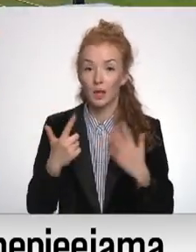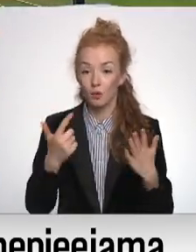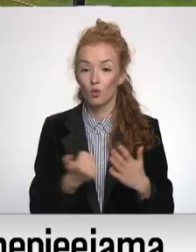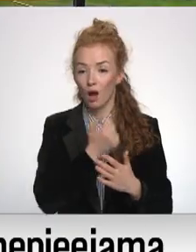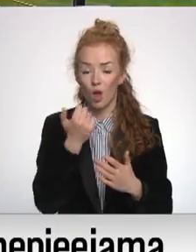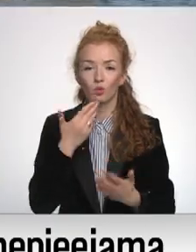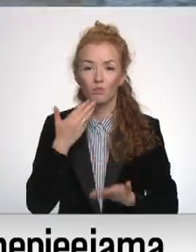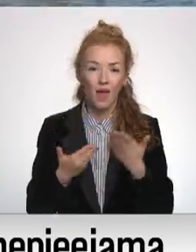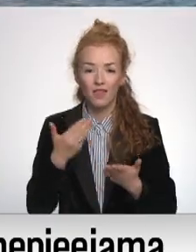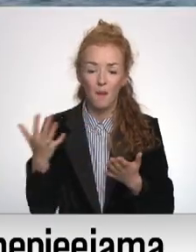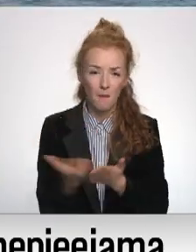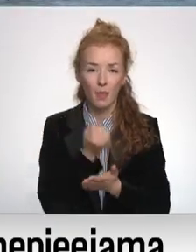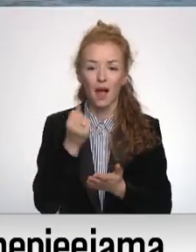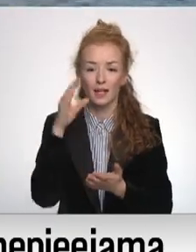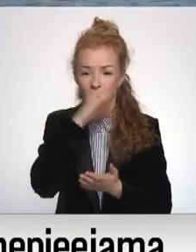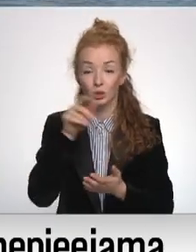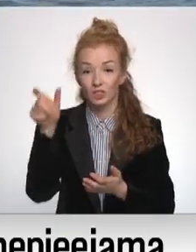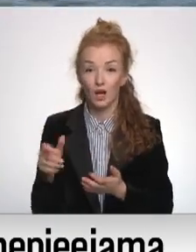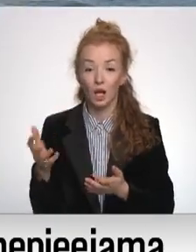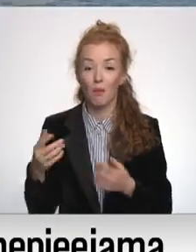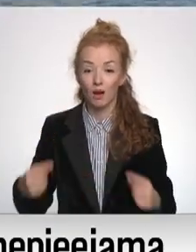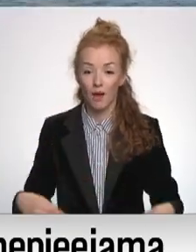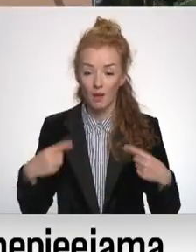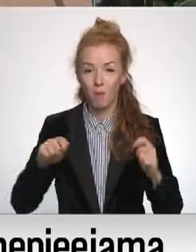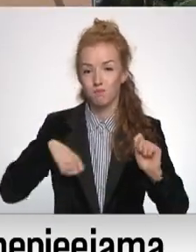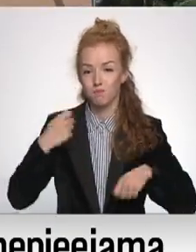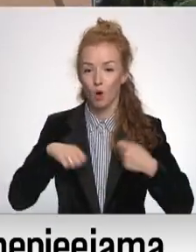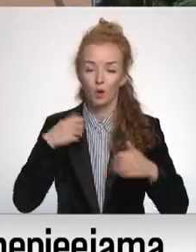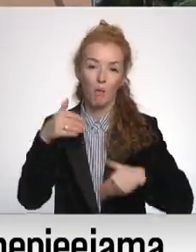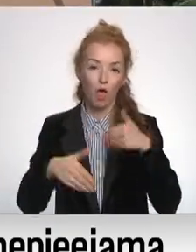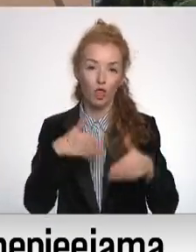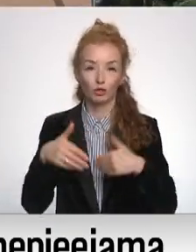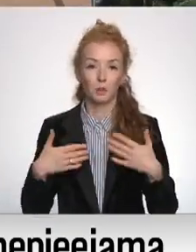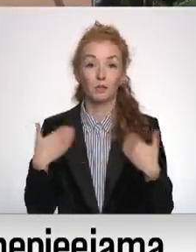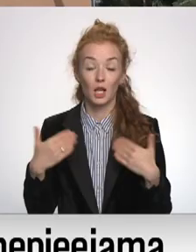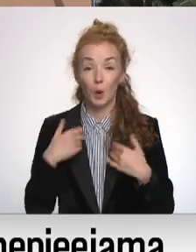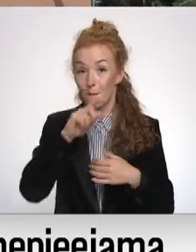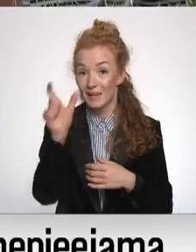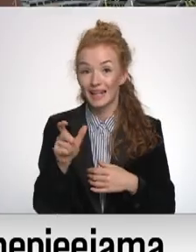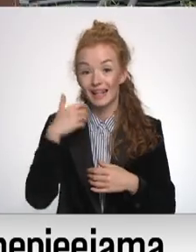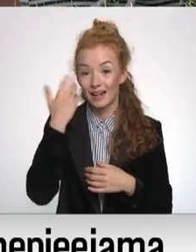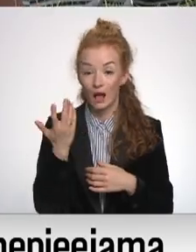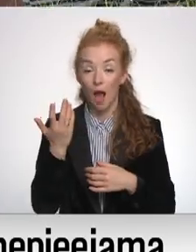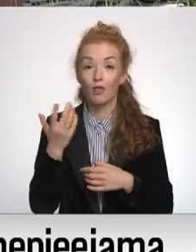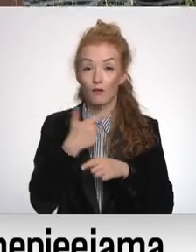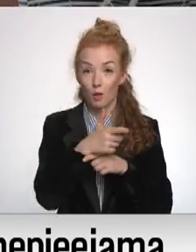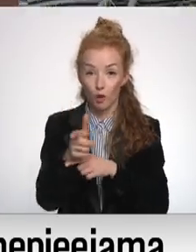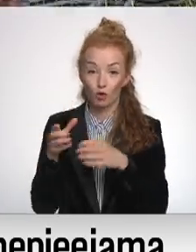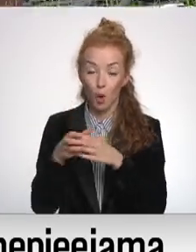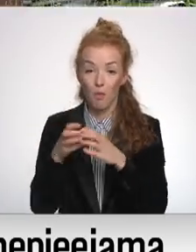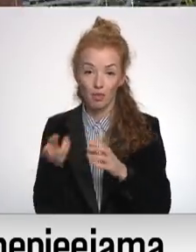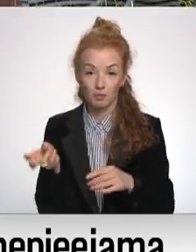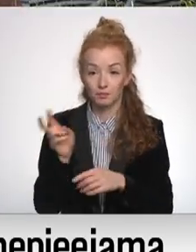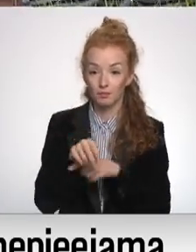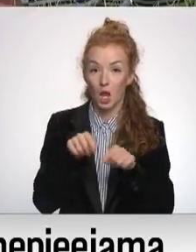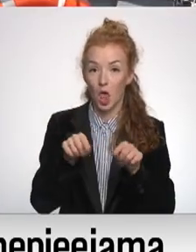mēģina panākt iespēju arī cilvēkiem ratiņkrēslos baudīt peldēšanās prieku. Brīdī, kad RTV ierodas Daugavpils Stropu